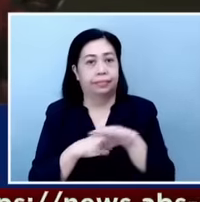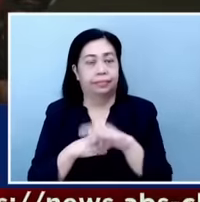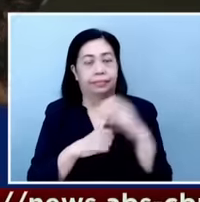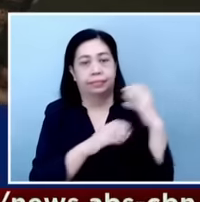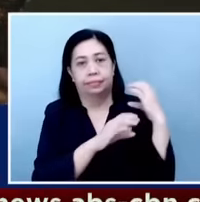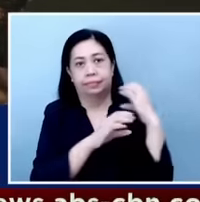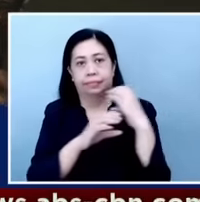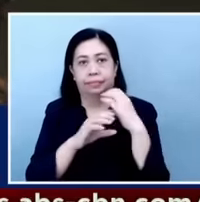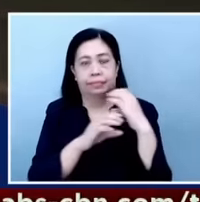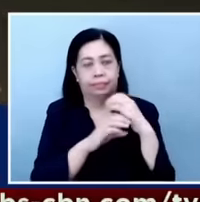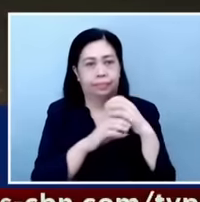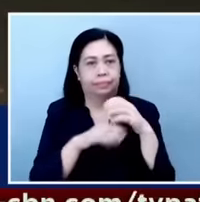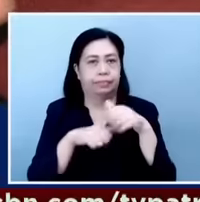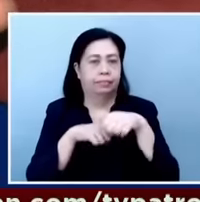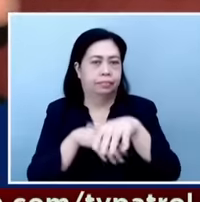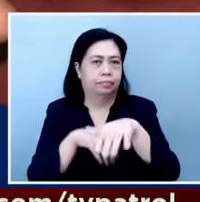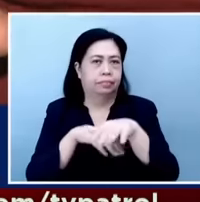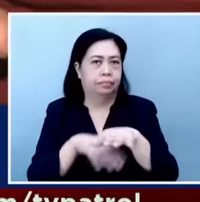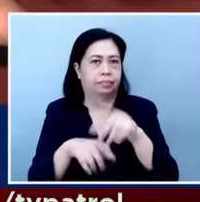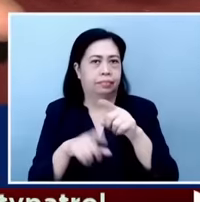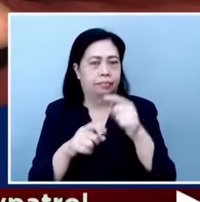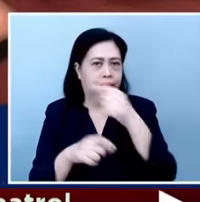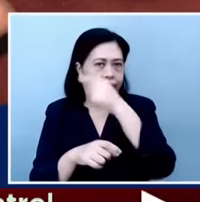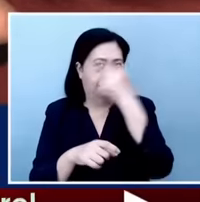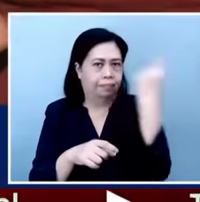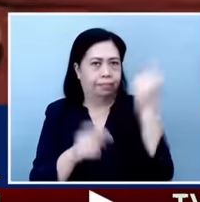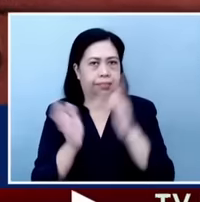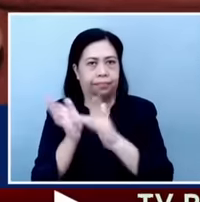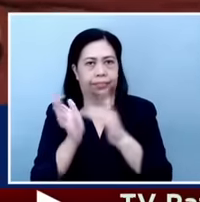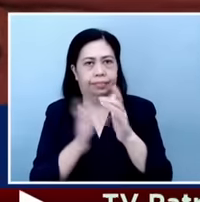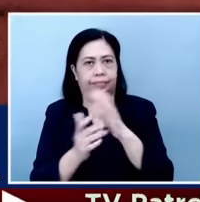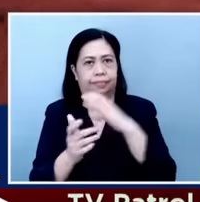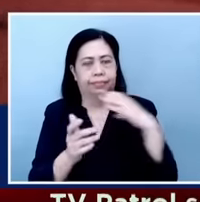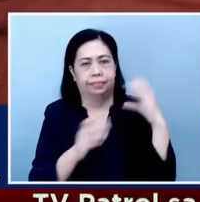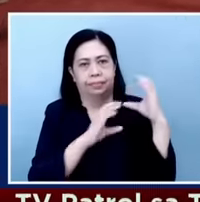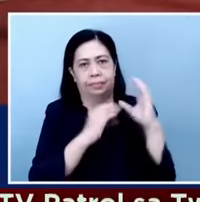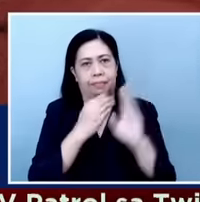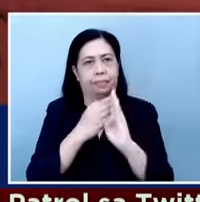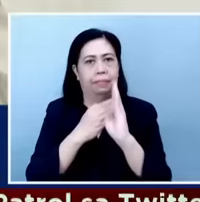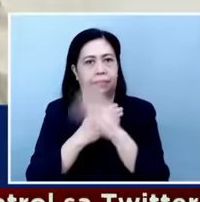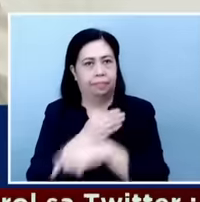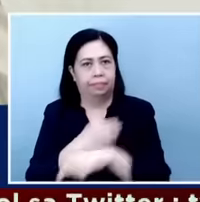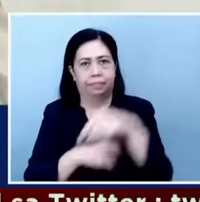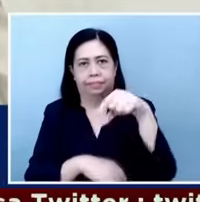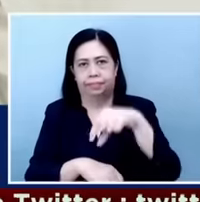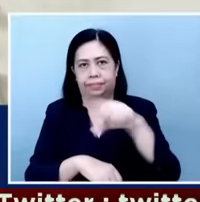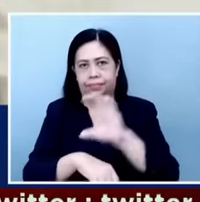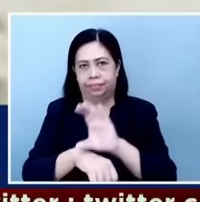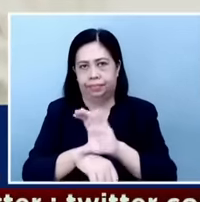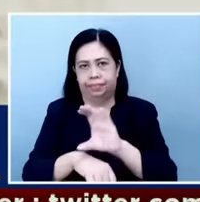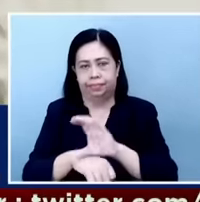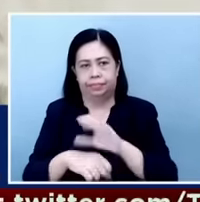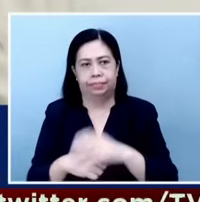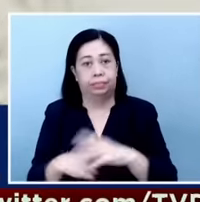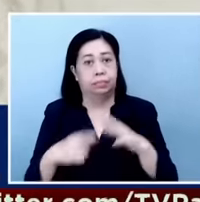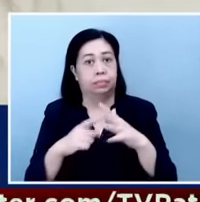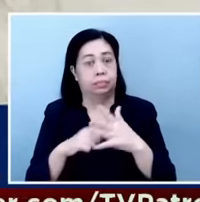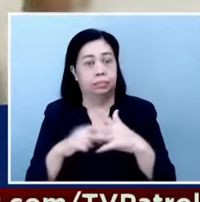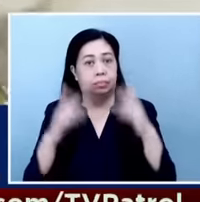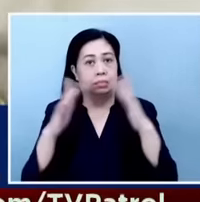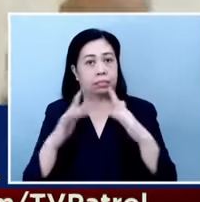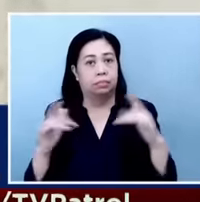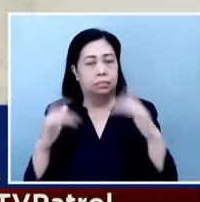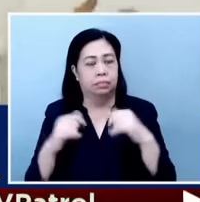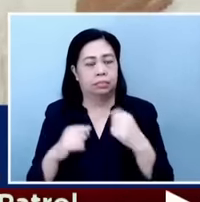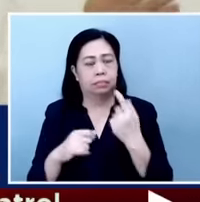ang pagpuprosesyon ng imahe ng itim na poong Nazareno pabalik sa simbahan ng Quiapo. Nagsimula ang pista sa